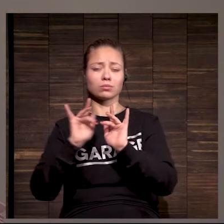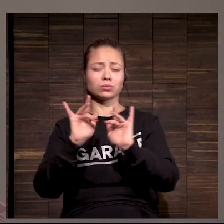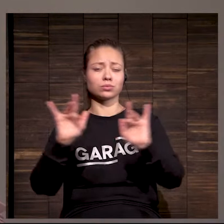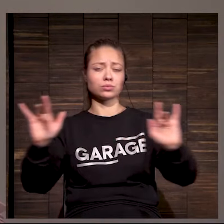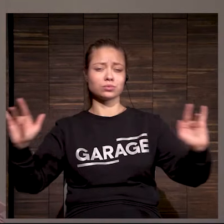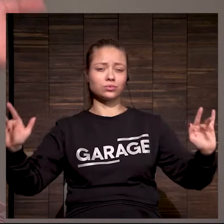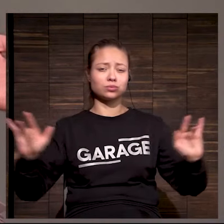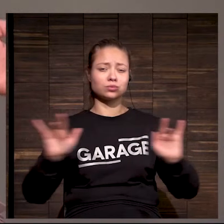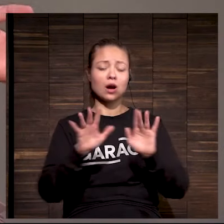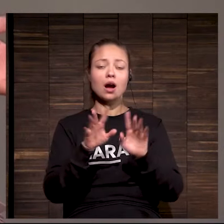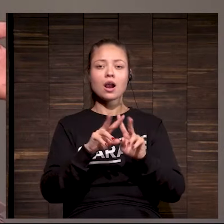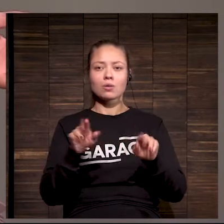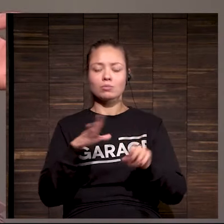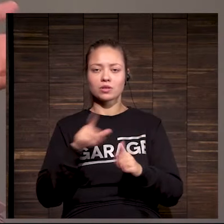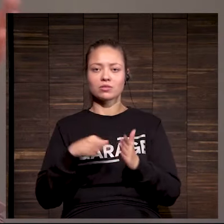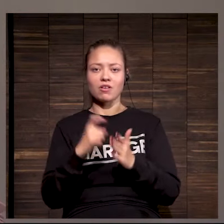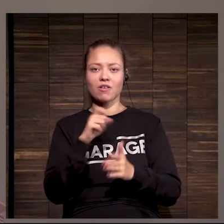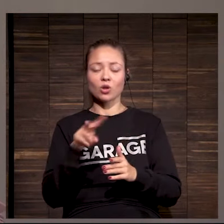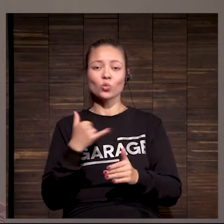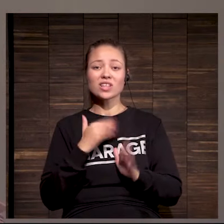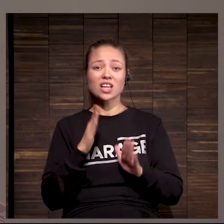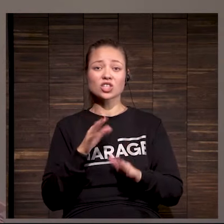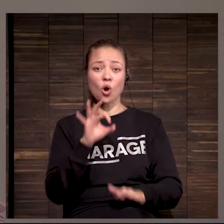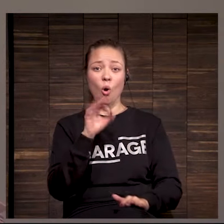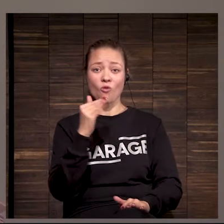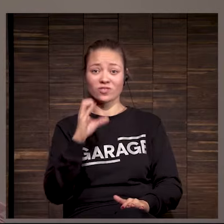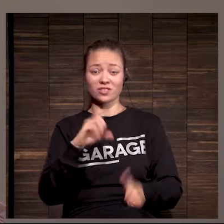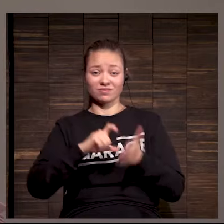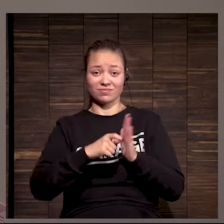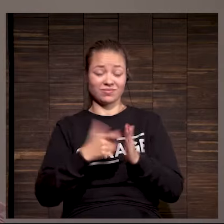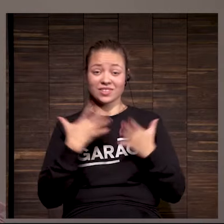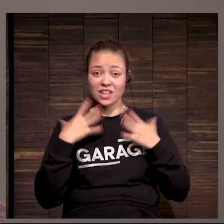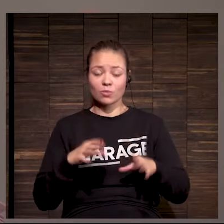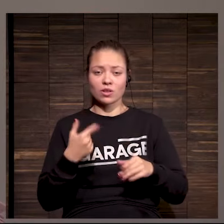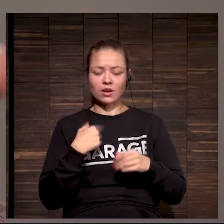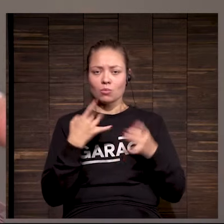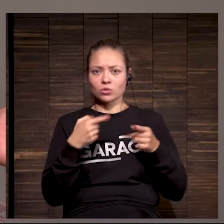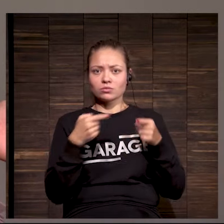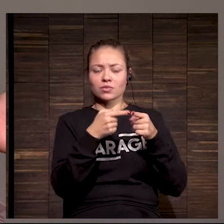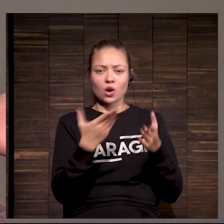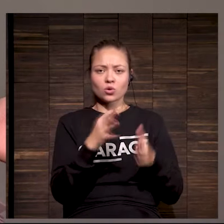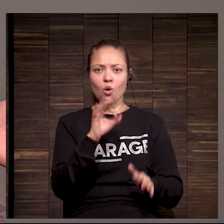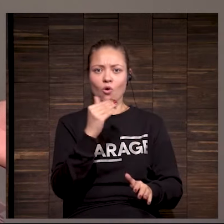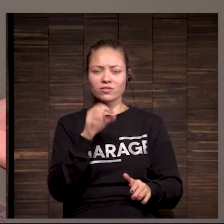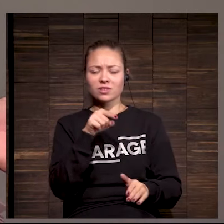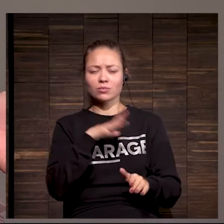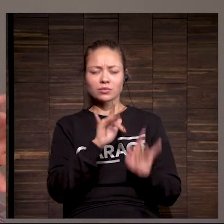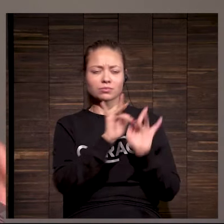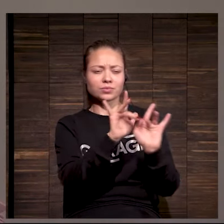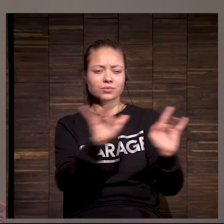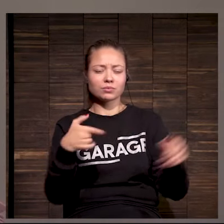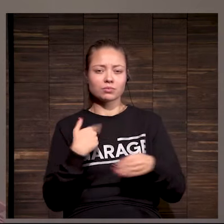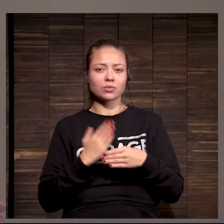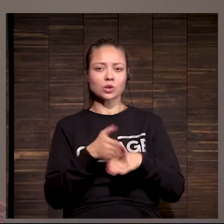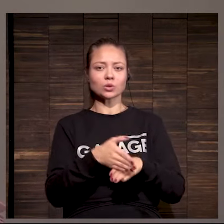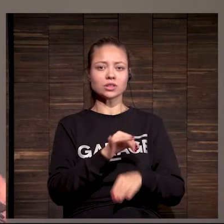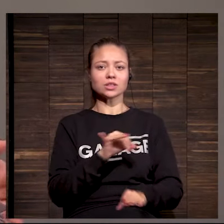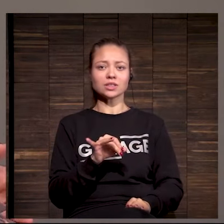было в халим у нас не было даже офиса я просто арендовал какой-то офис он был пустой абсолютно приходишь